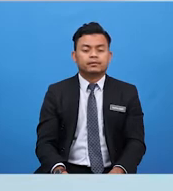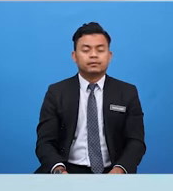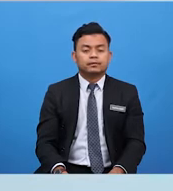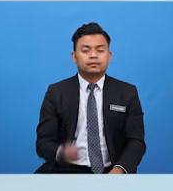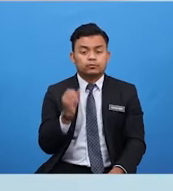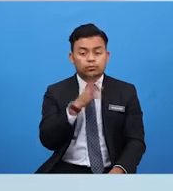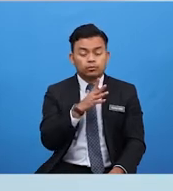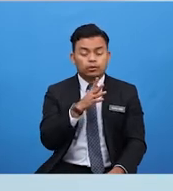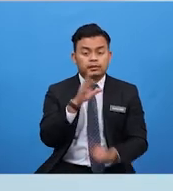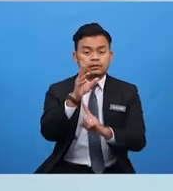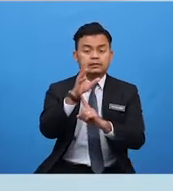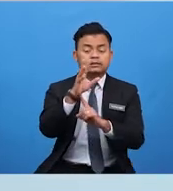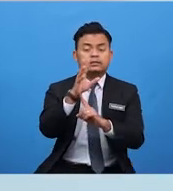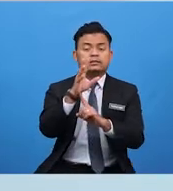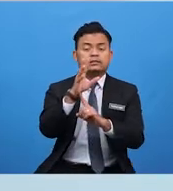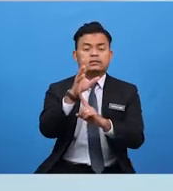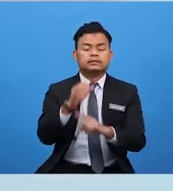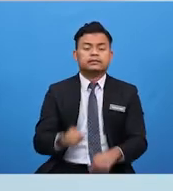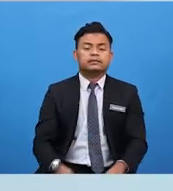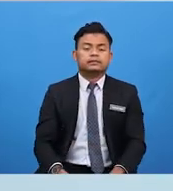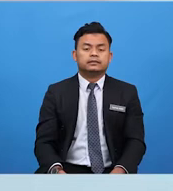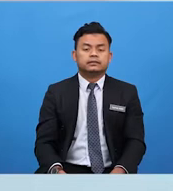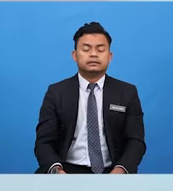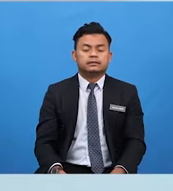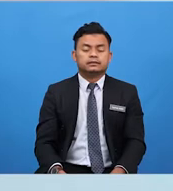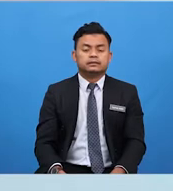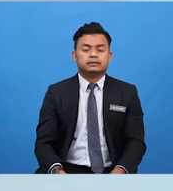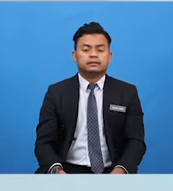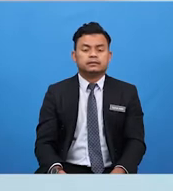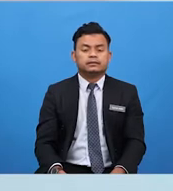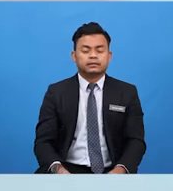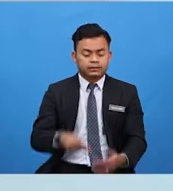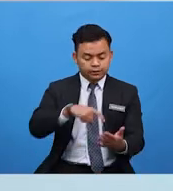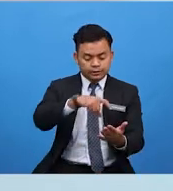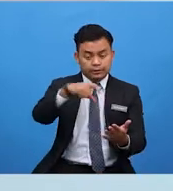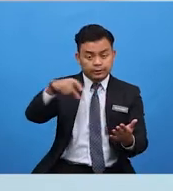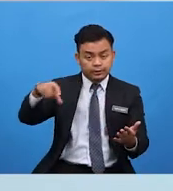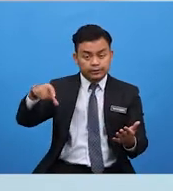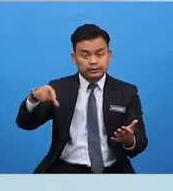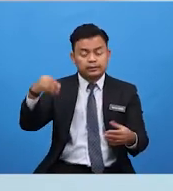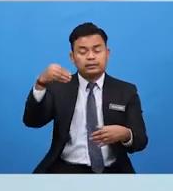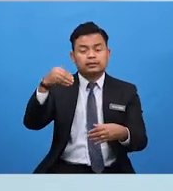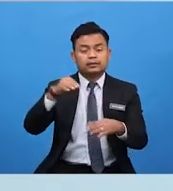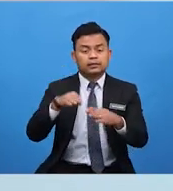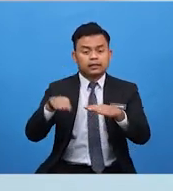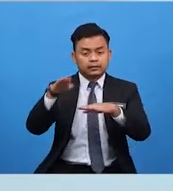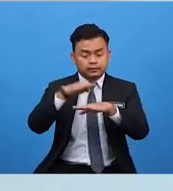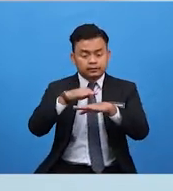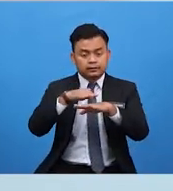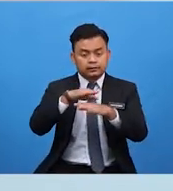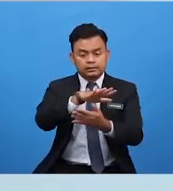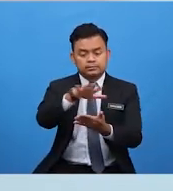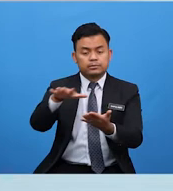proses membuang lilin yang telah dicantik di atas permukaan kain selepas proses mematikan